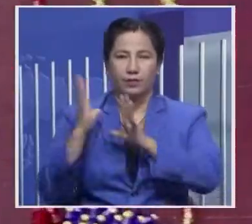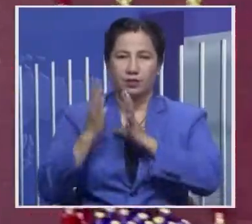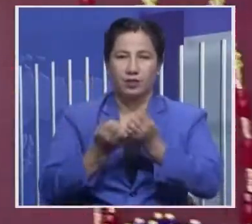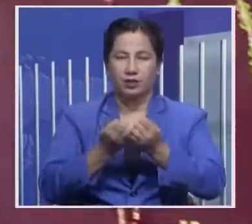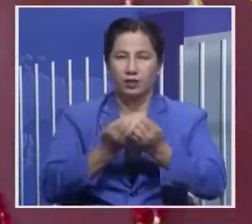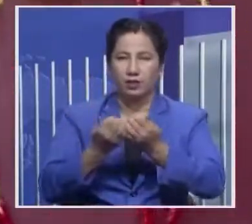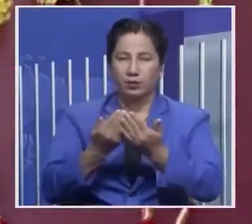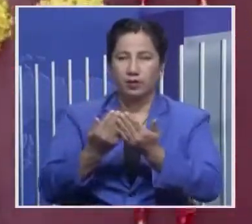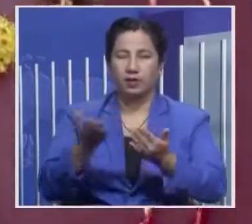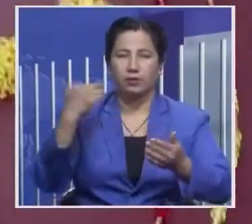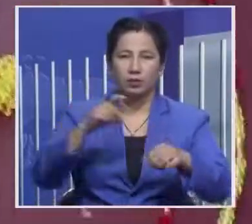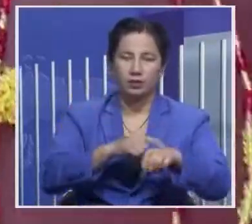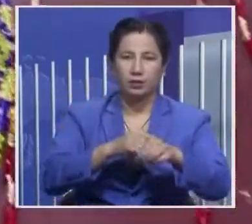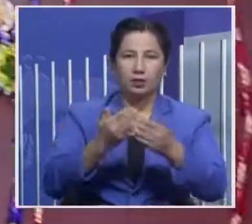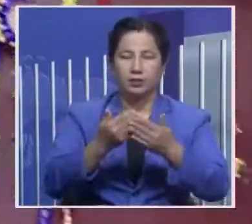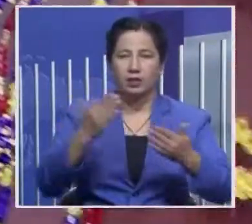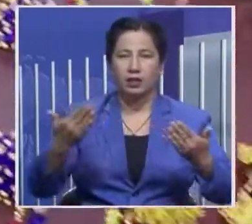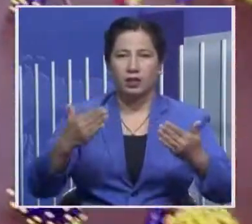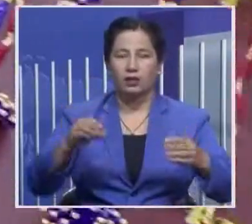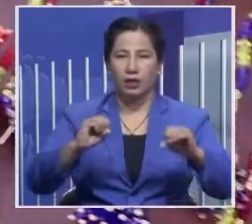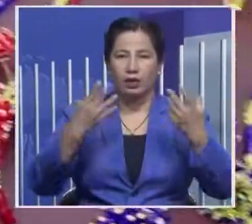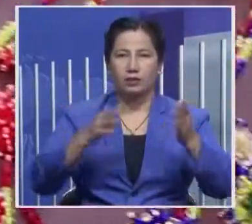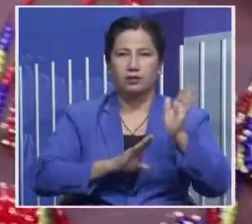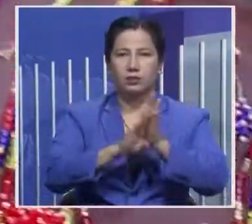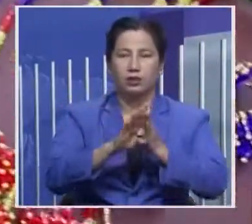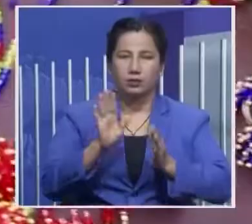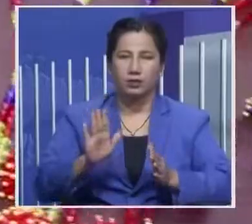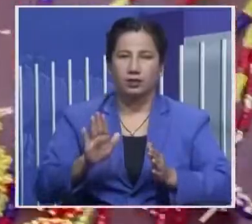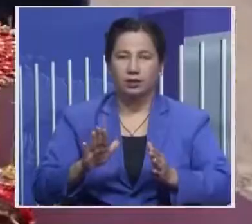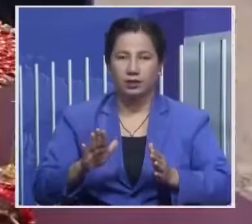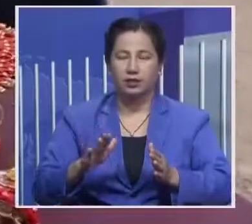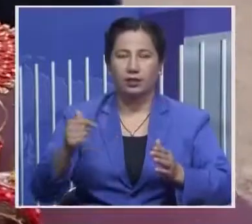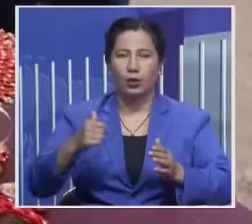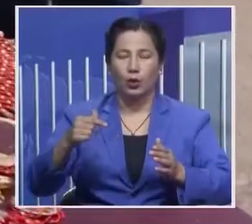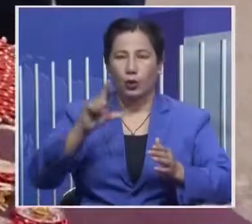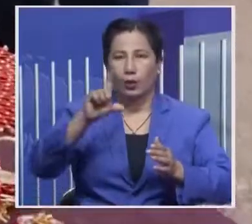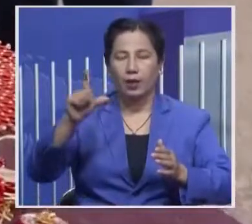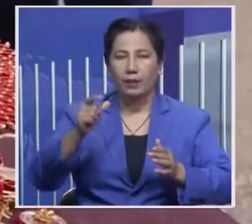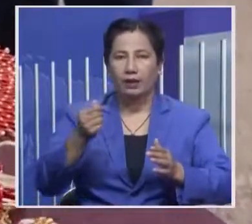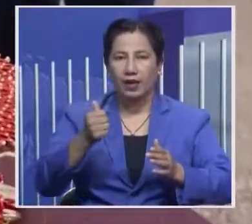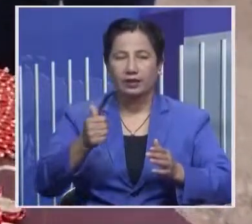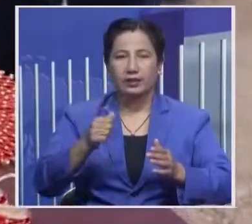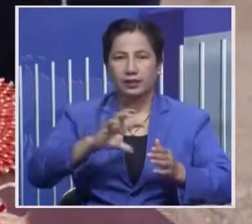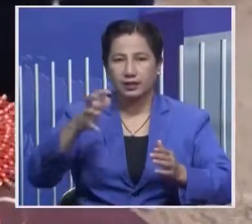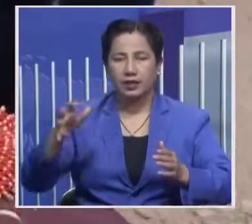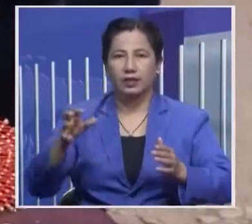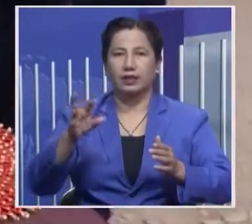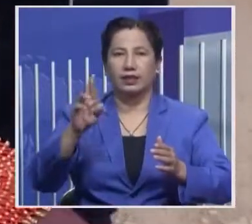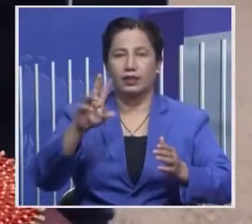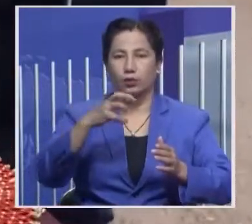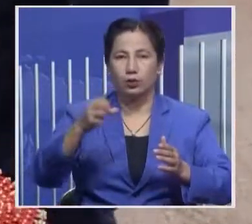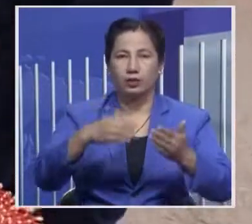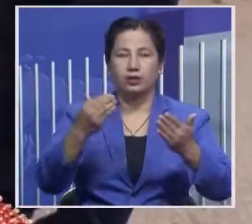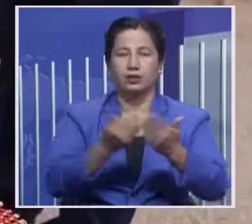प्रति पछिल्लो समय विद्यार्थीहरूको आकर्षण समेत बढ्न थालेको छ। युनिसेफ नेपालको आर्थिक तथा स्थानीय रुडेस नामक